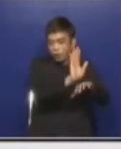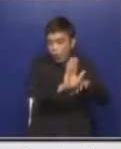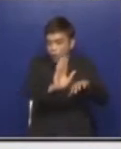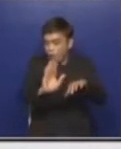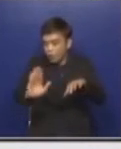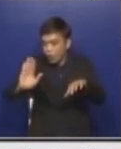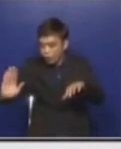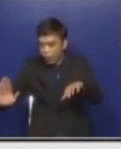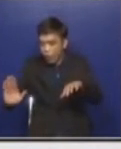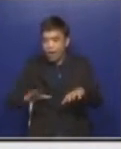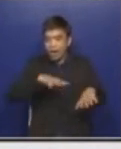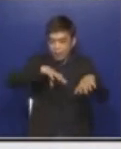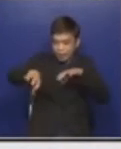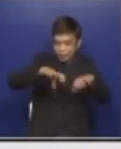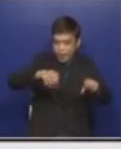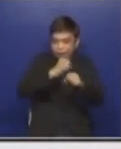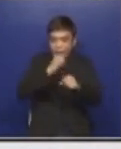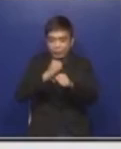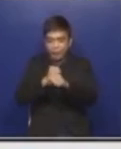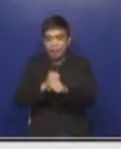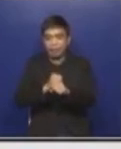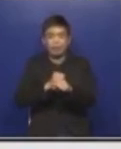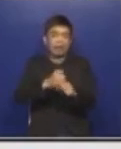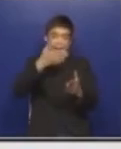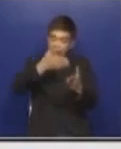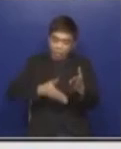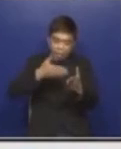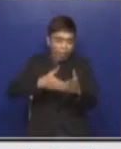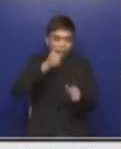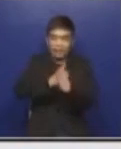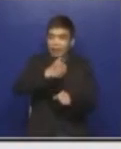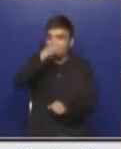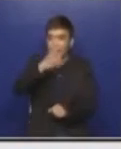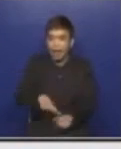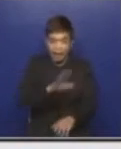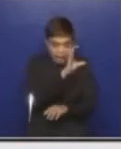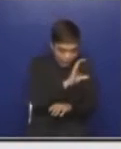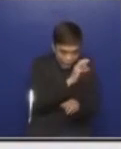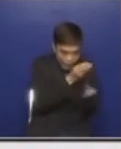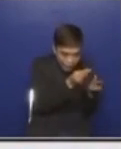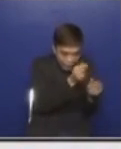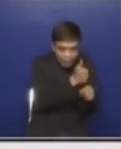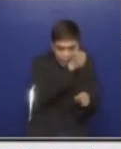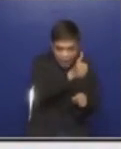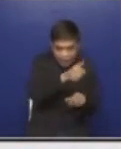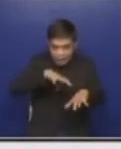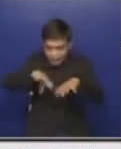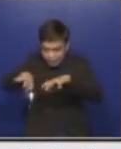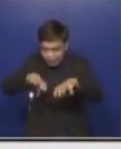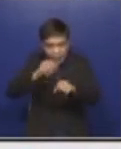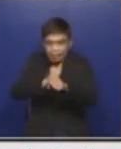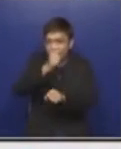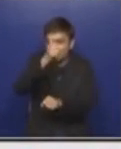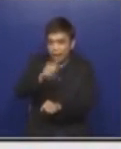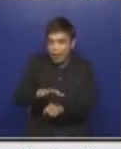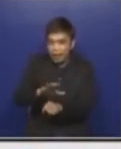วัดขับเคลื่อนยากมากครับขับเคลื่อนไม่ได้จัดหาที่ดินได้แต่จัดที่ดินไม่ได้จัด